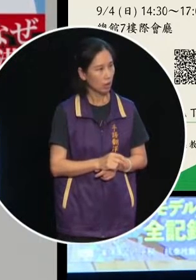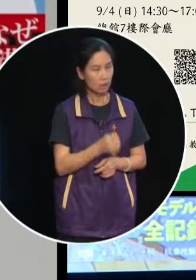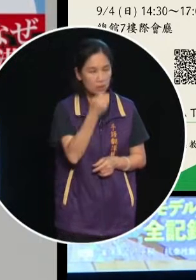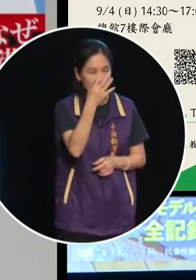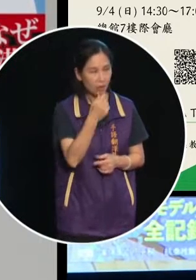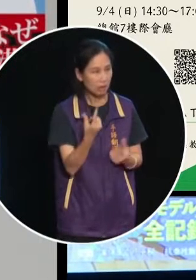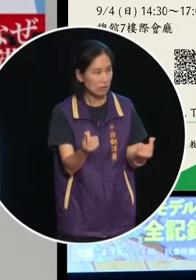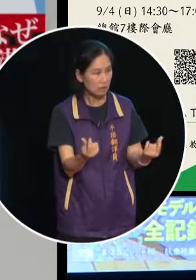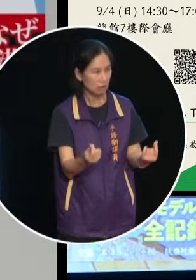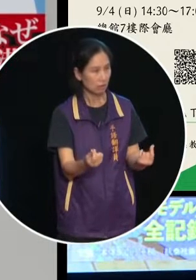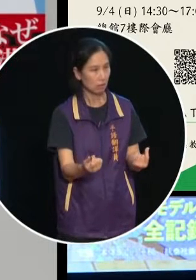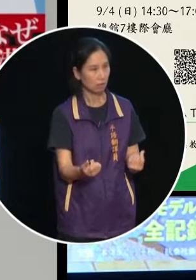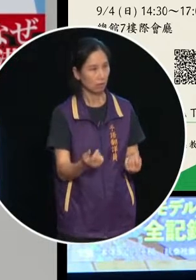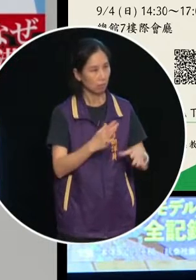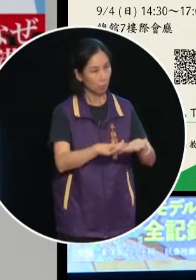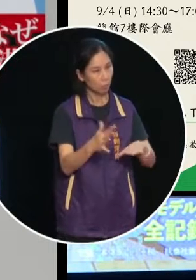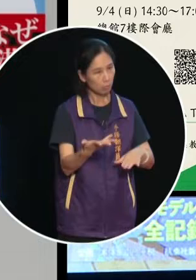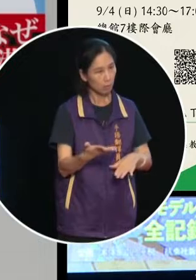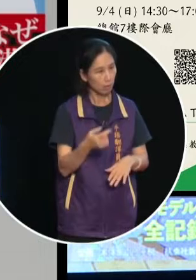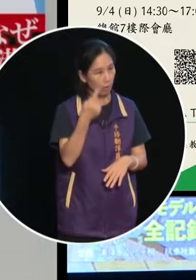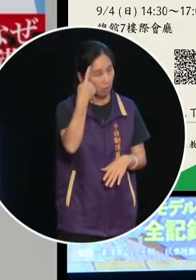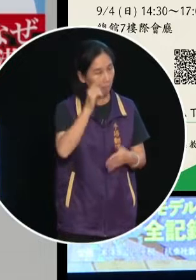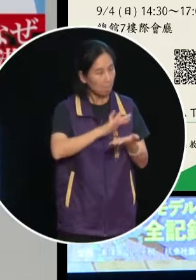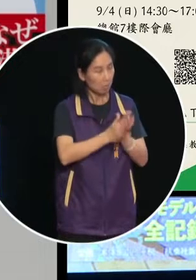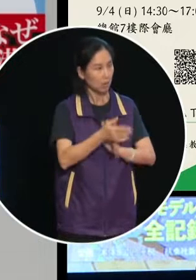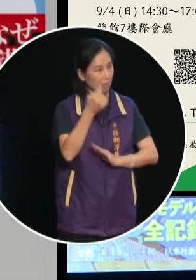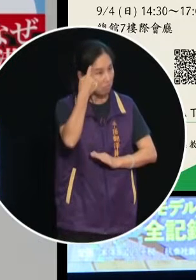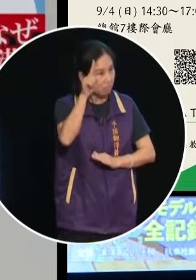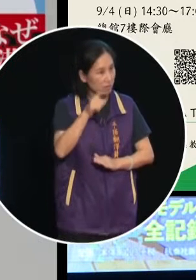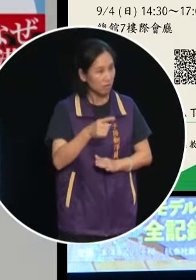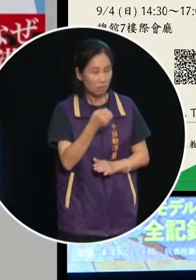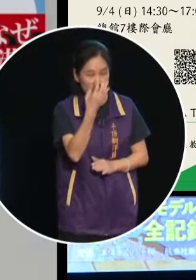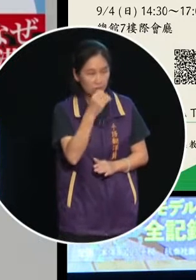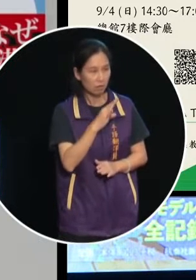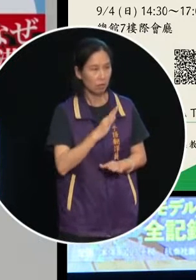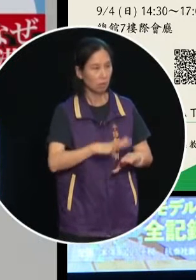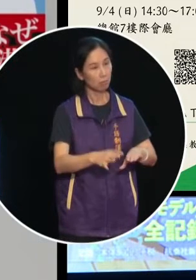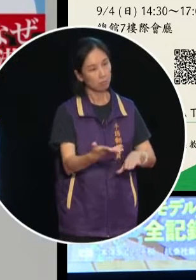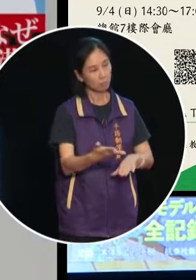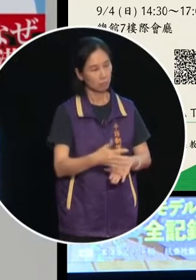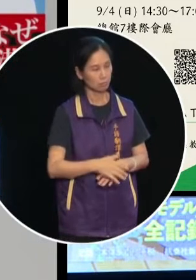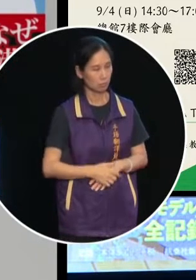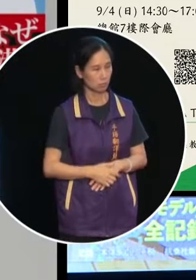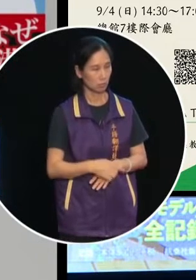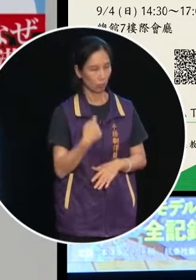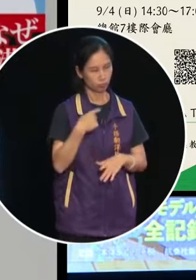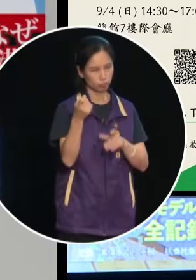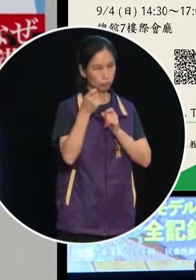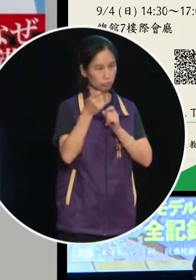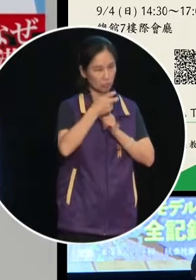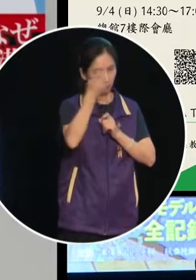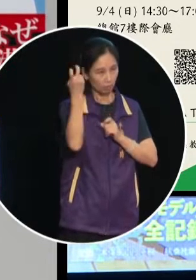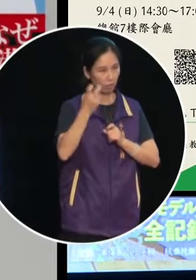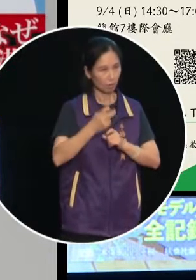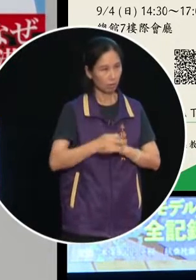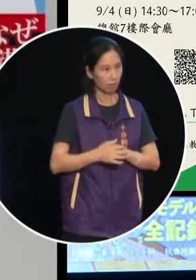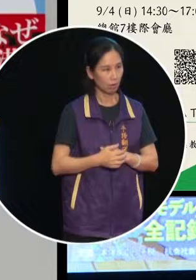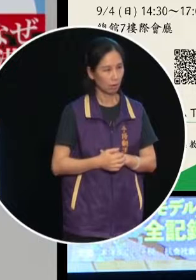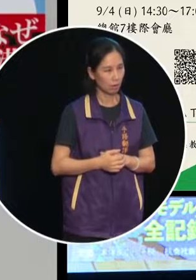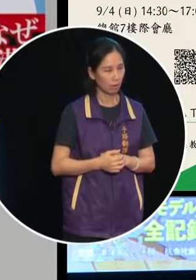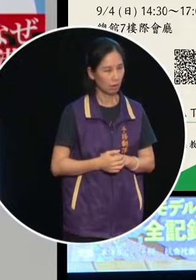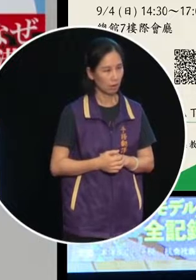跟香港一样吗？变成明天的今天的台湾，明天的香港吗？又最近发现乌克